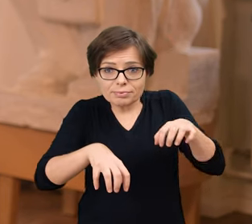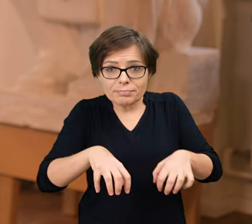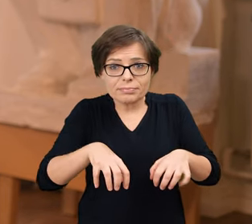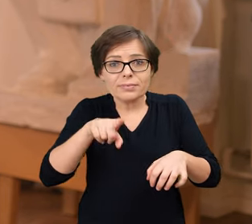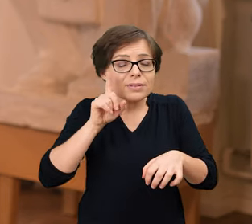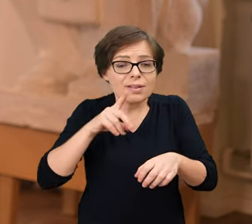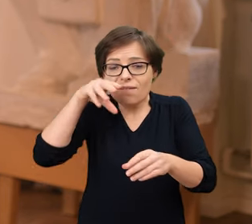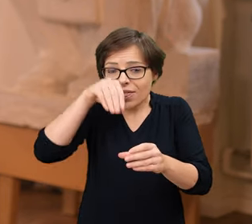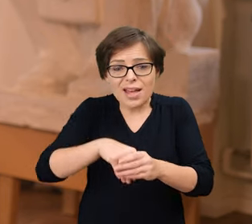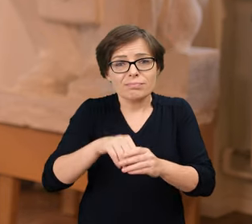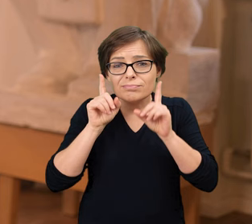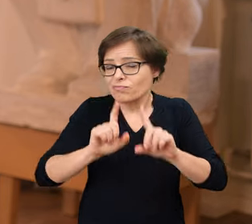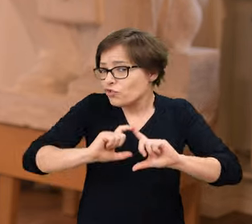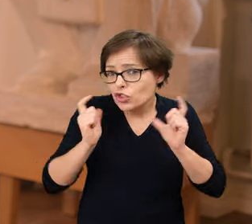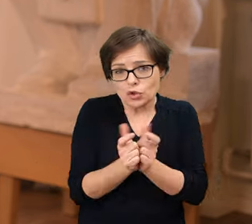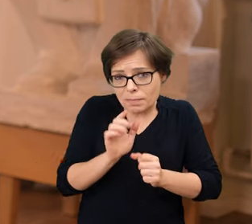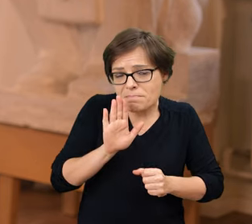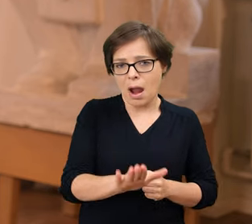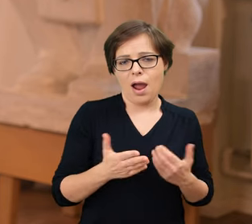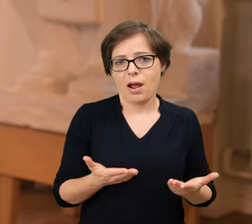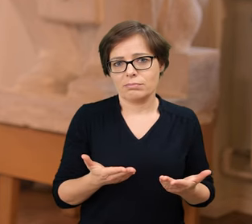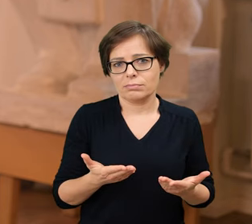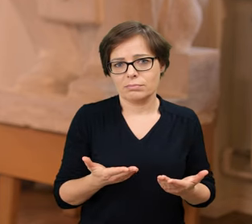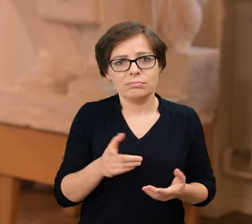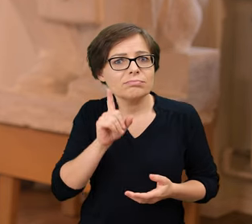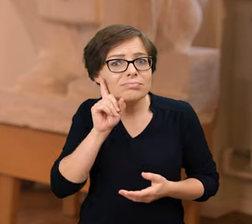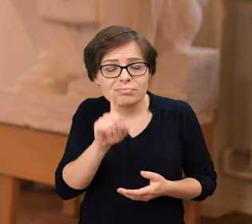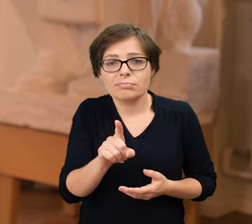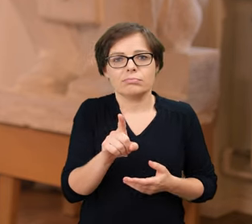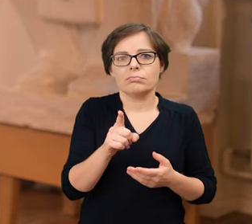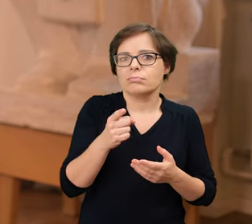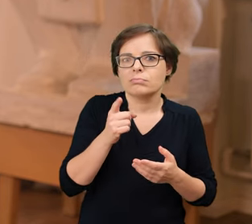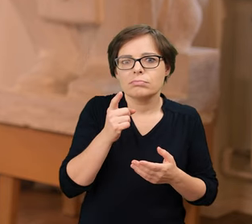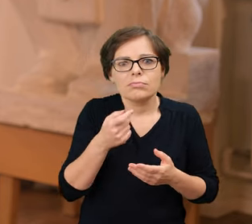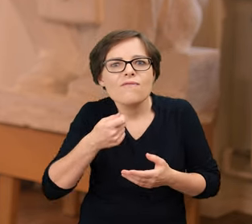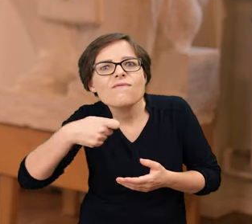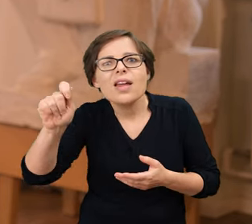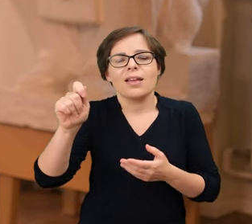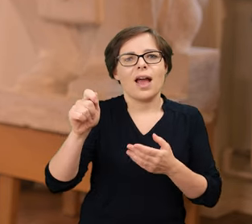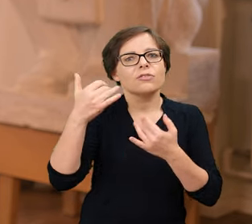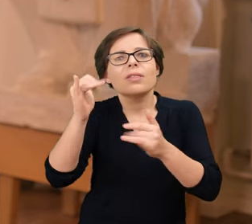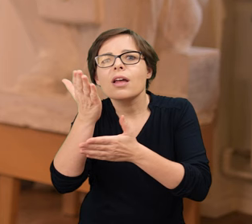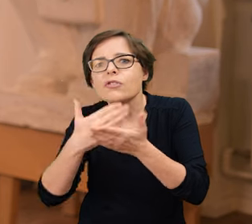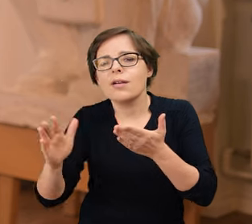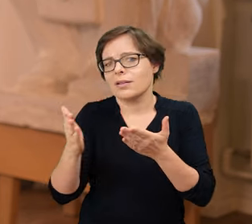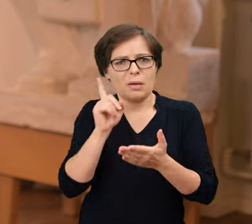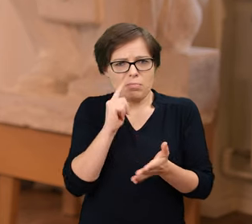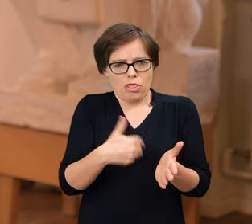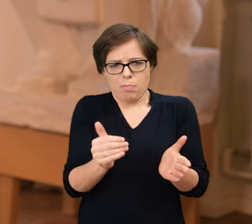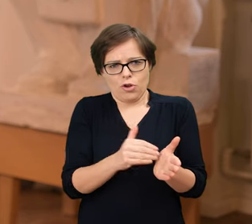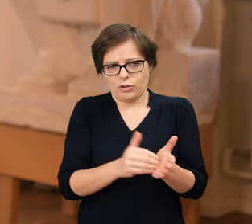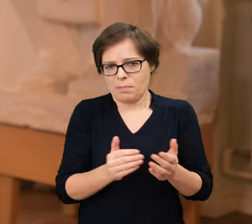pełną infrastrukturę, że w gruncie rzeczy można Mokotowa albo jego poszczególnych części nie